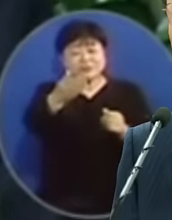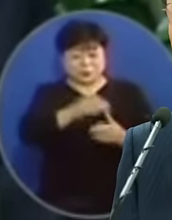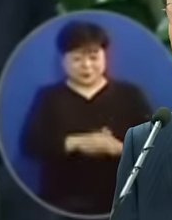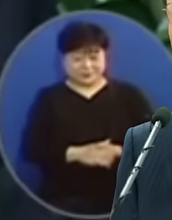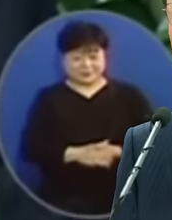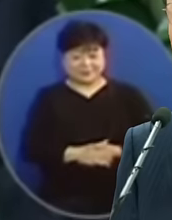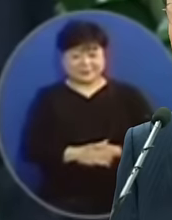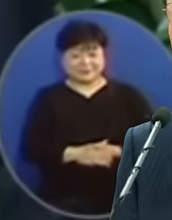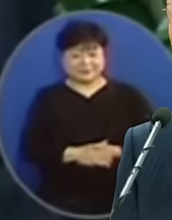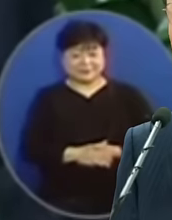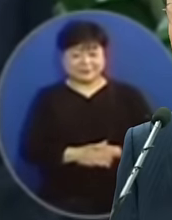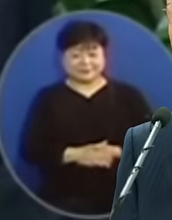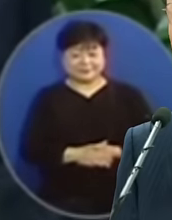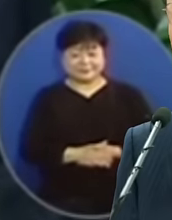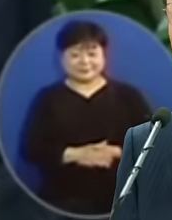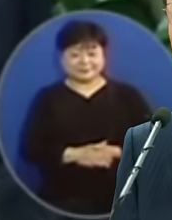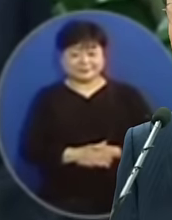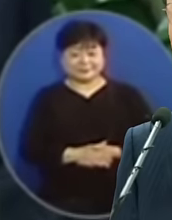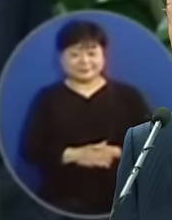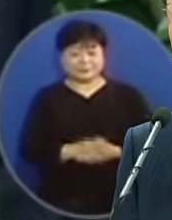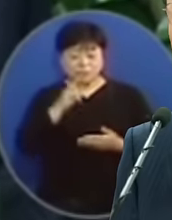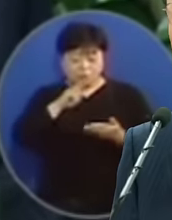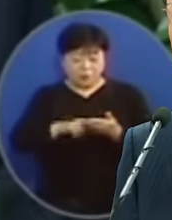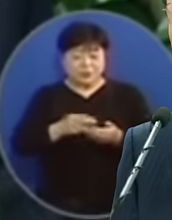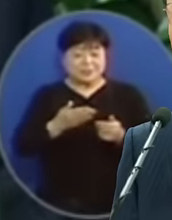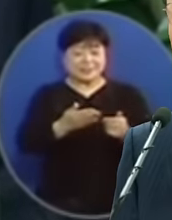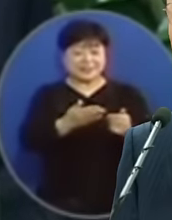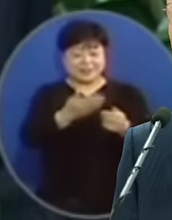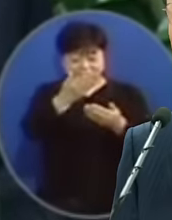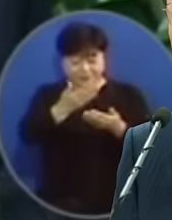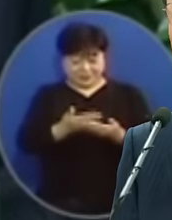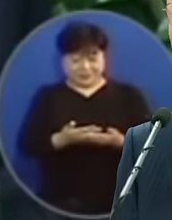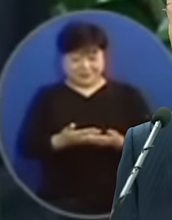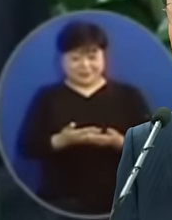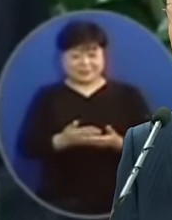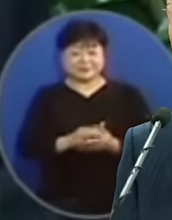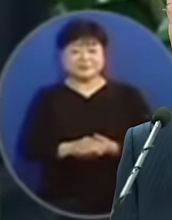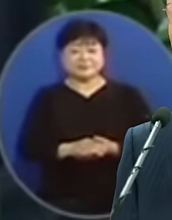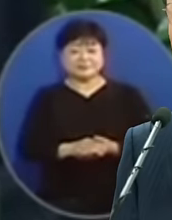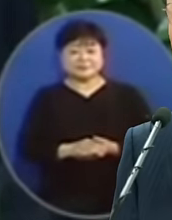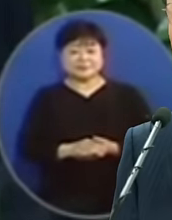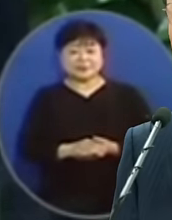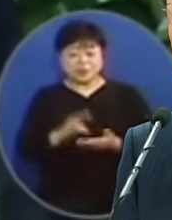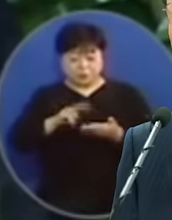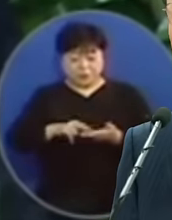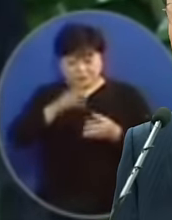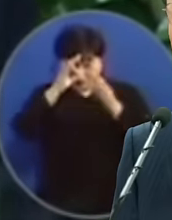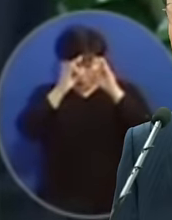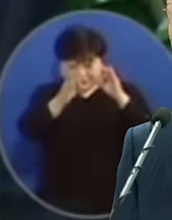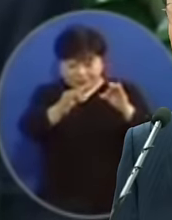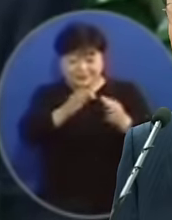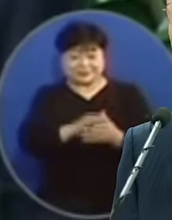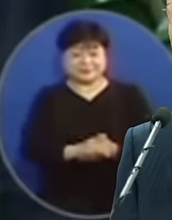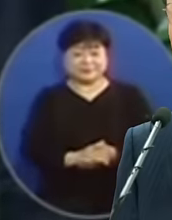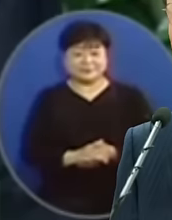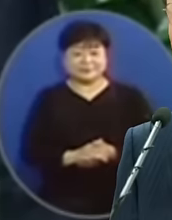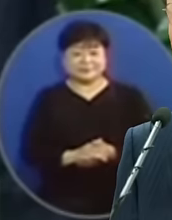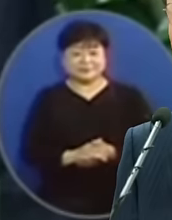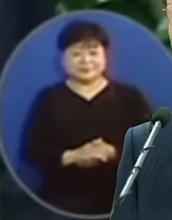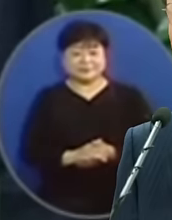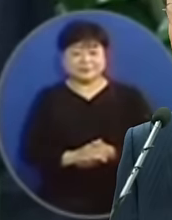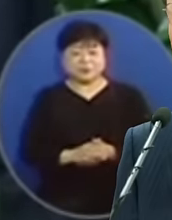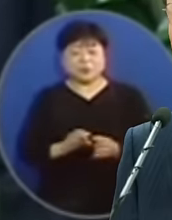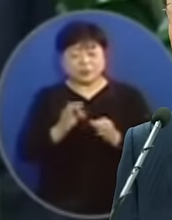것입니다. 저게 편지 한 통을 내놨던 부형님이 계시는데 그 편지에 보니까